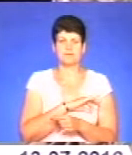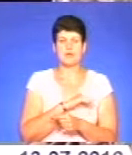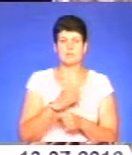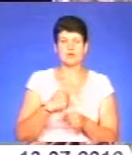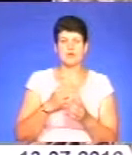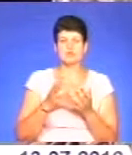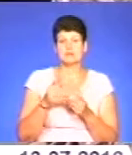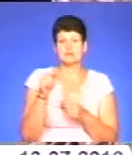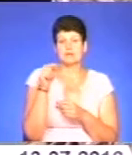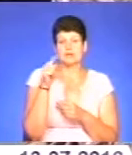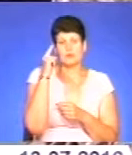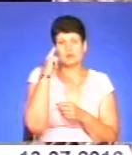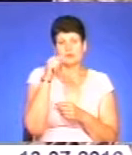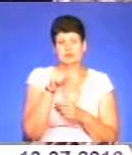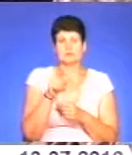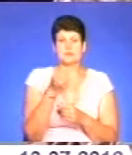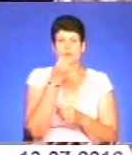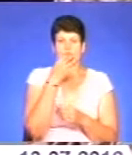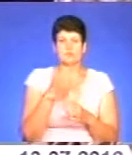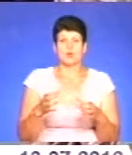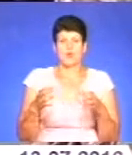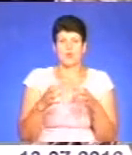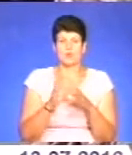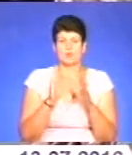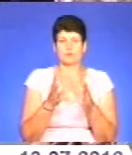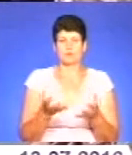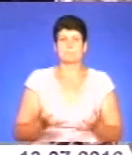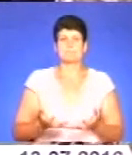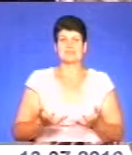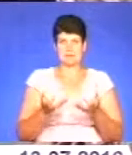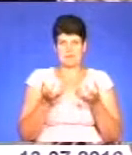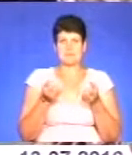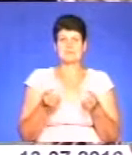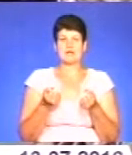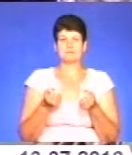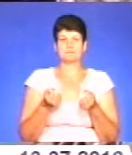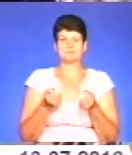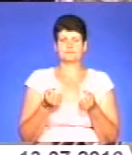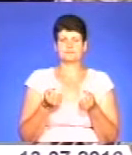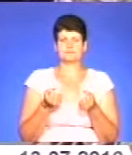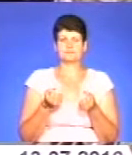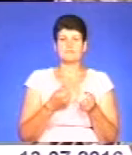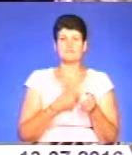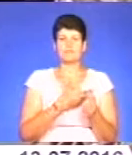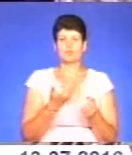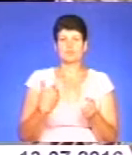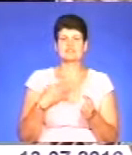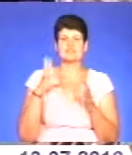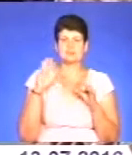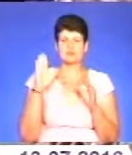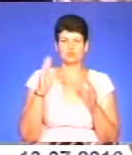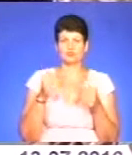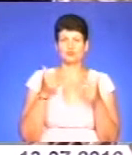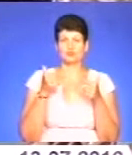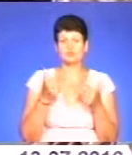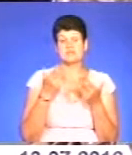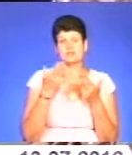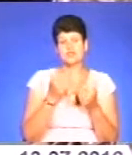на те, що у нас буде хороша група, буде підтримка і що у нас все буде добре. А звичайно, що